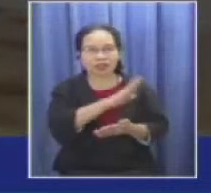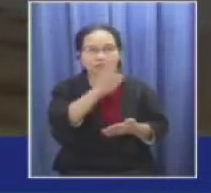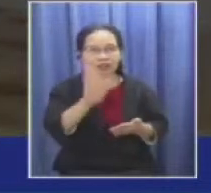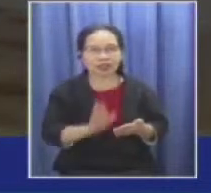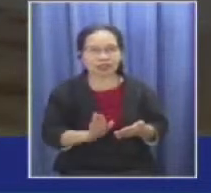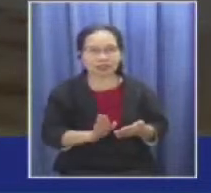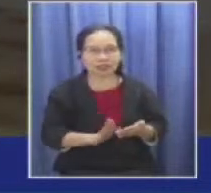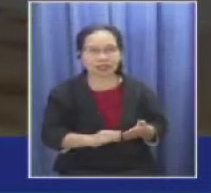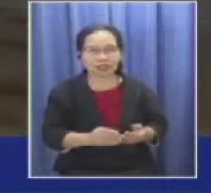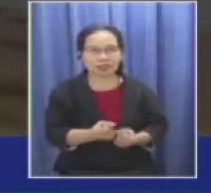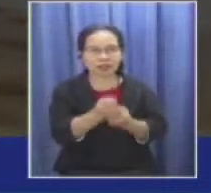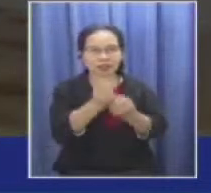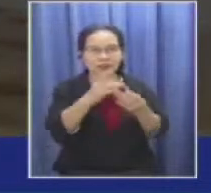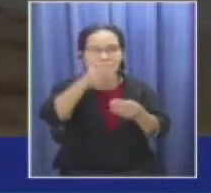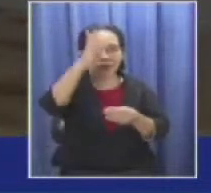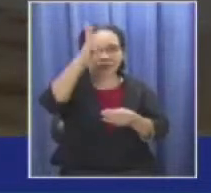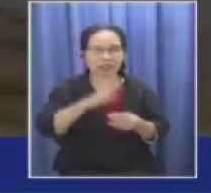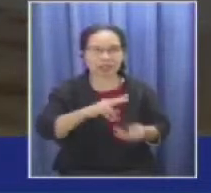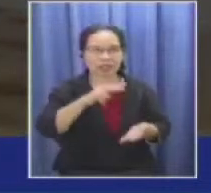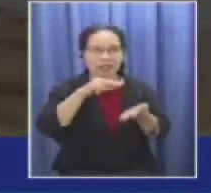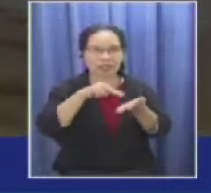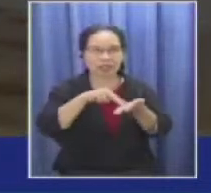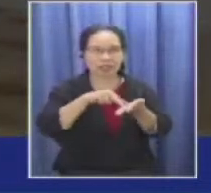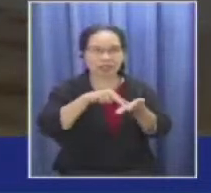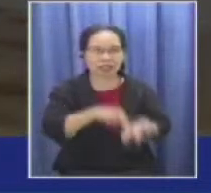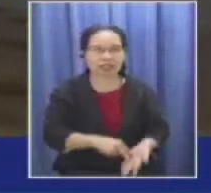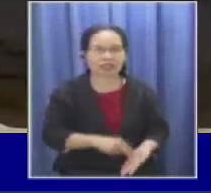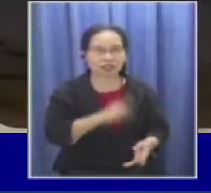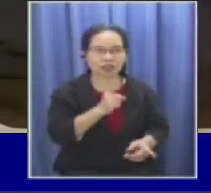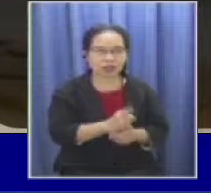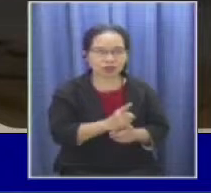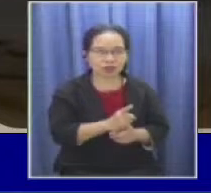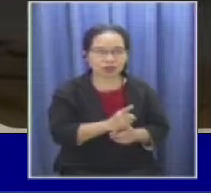ntie 2 Timothy